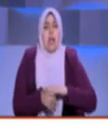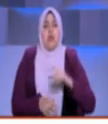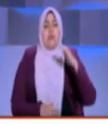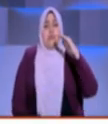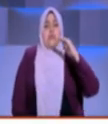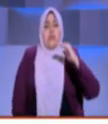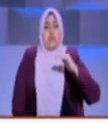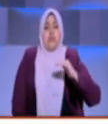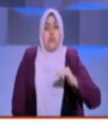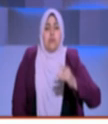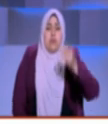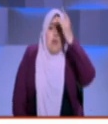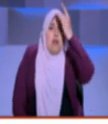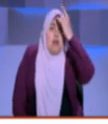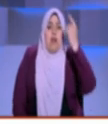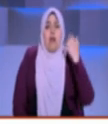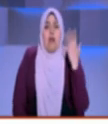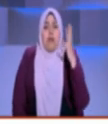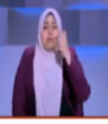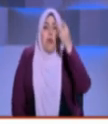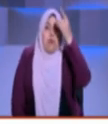هذه الأعداد وبصفة خاصة